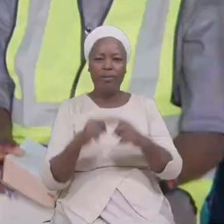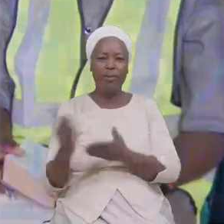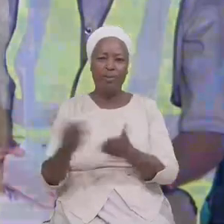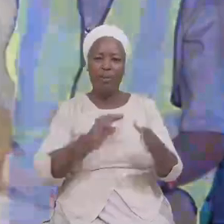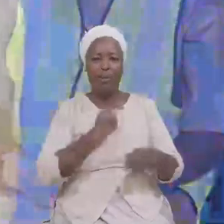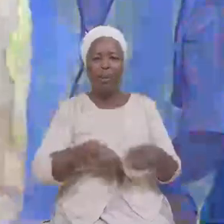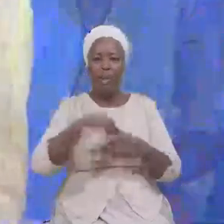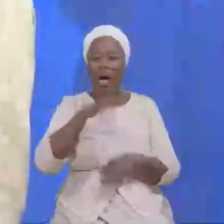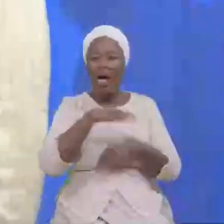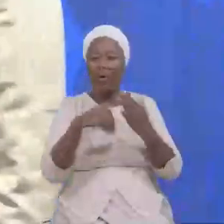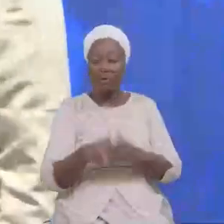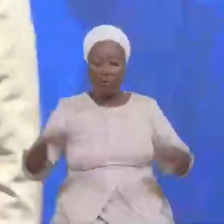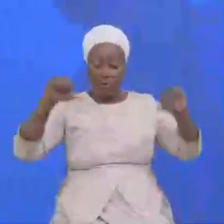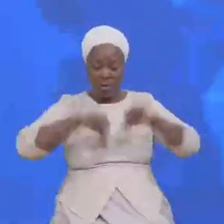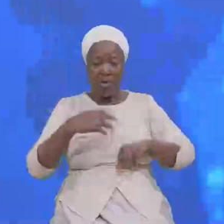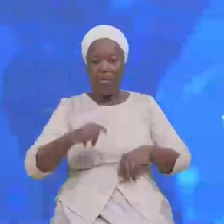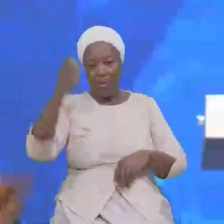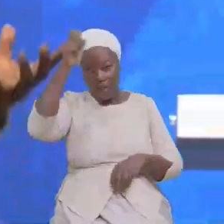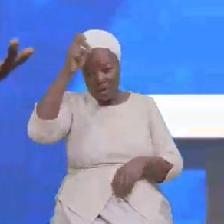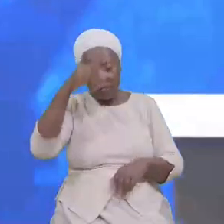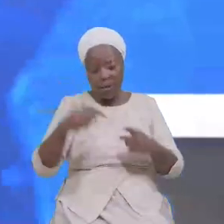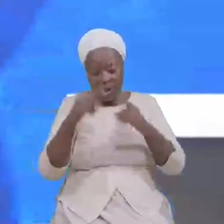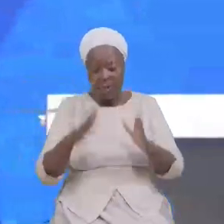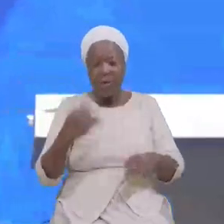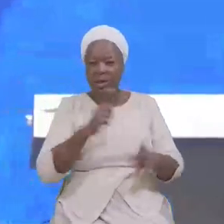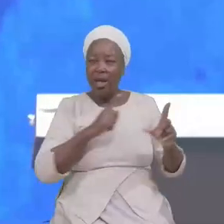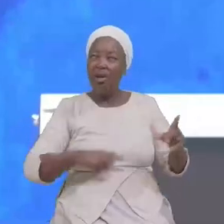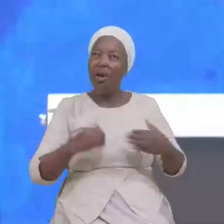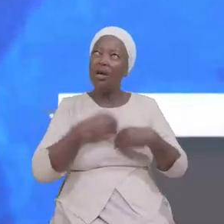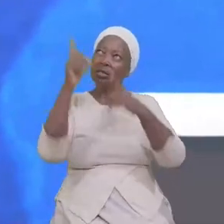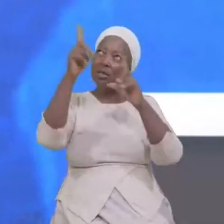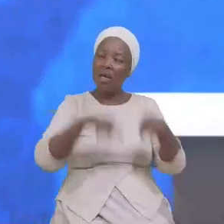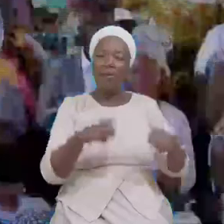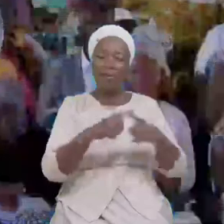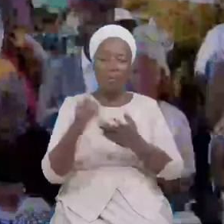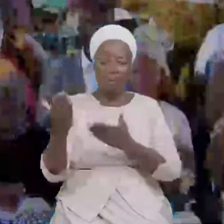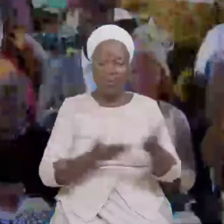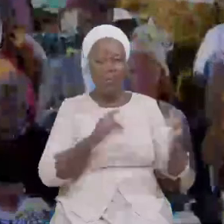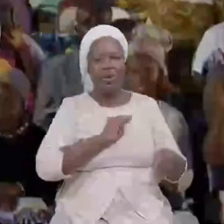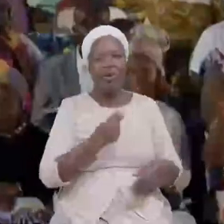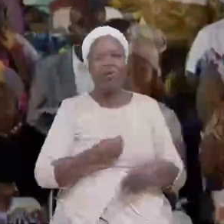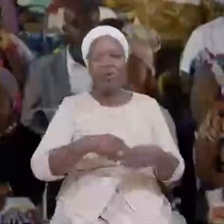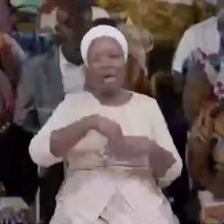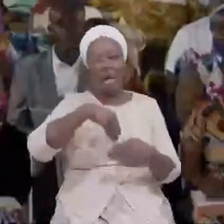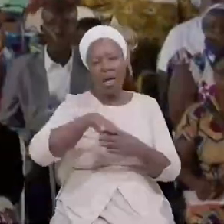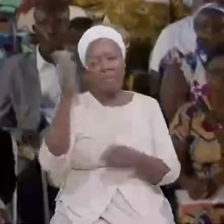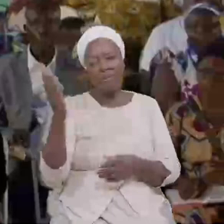de la damnation, du diable, de l'ennemi, le Seigneur est venu pour nous faire sortir.